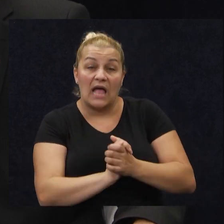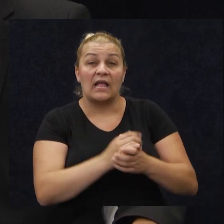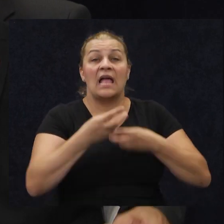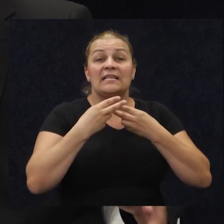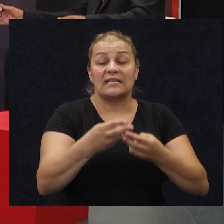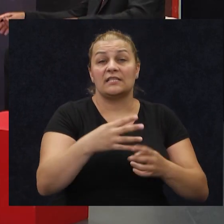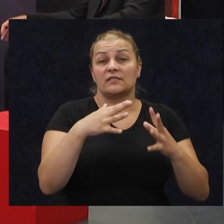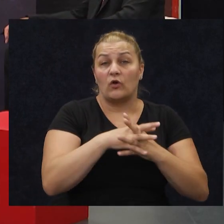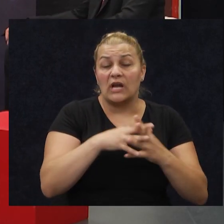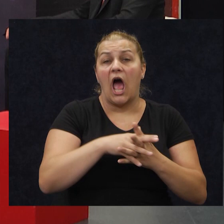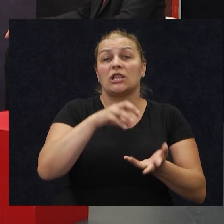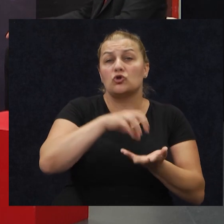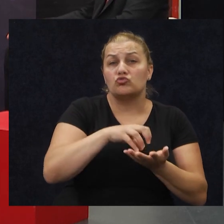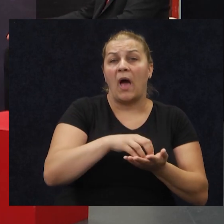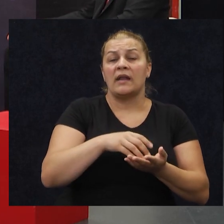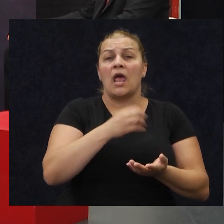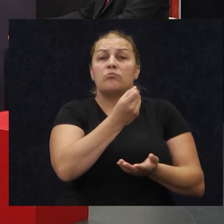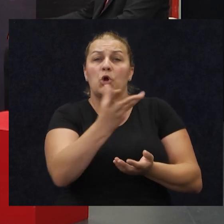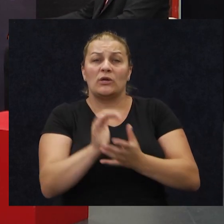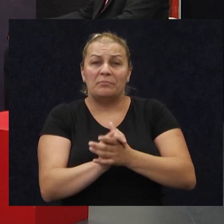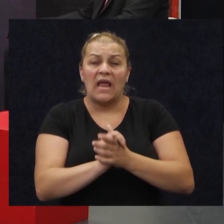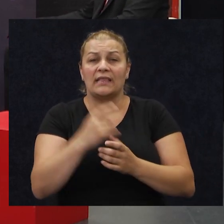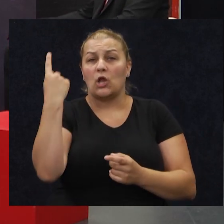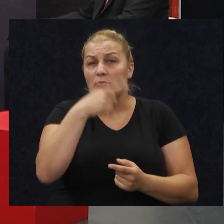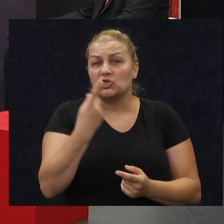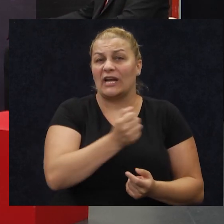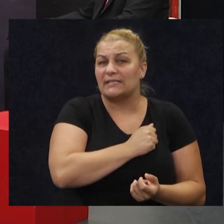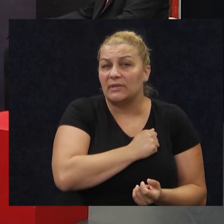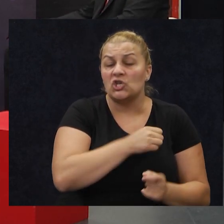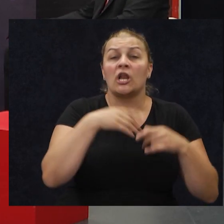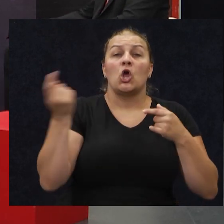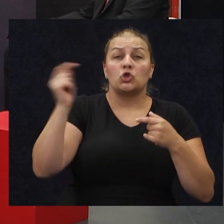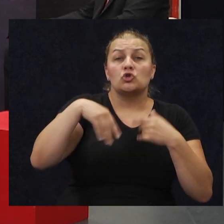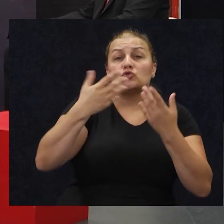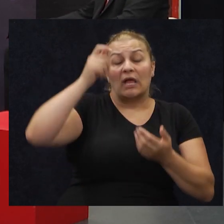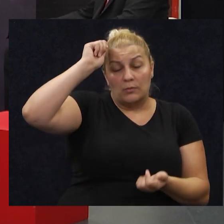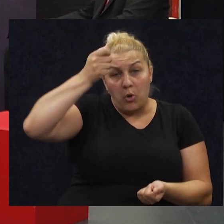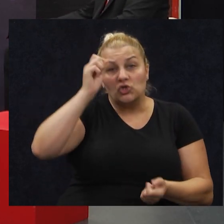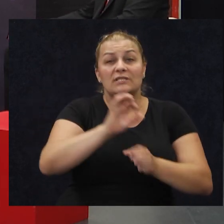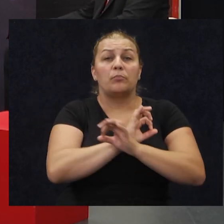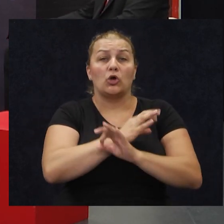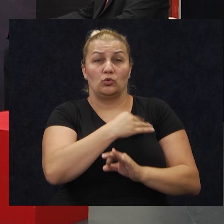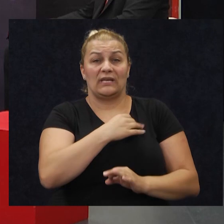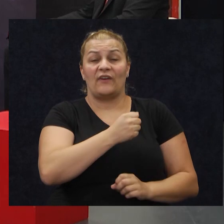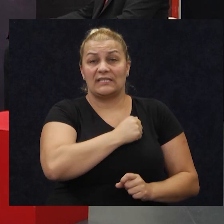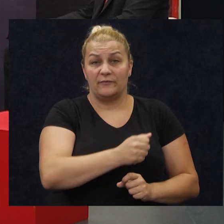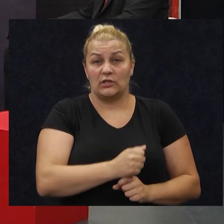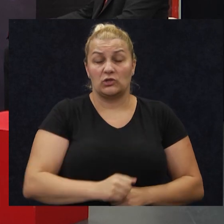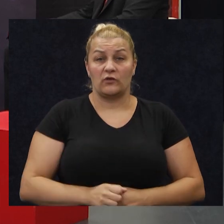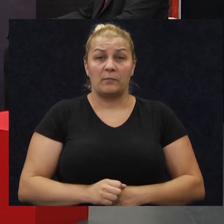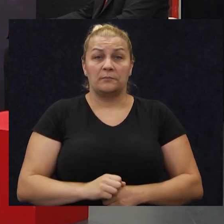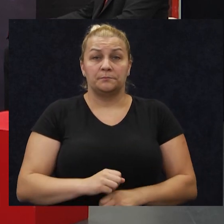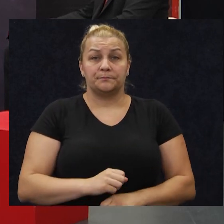županije, brojni prijatelji, omišani, ispričani, došli su odati počast poginulih hrvatskim vitezovima. Da,